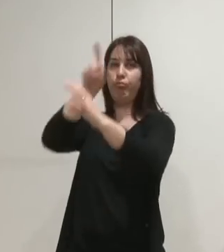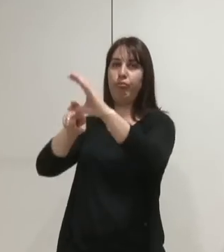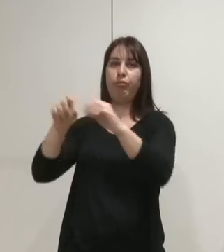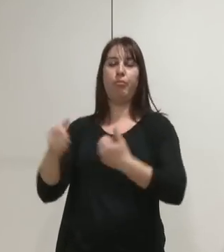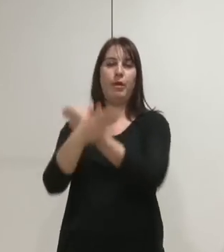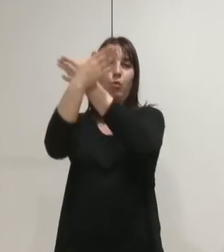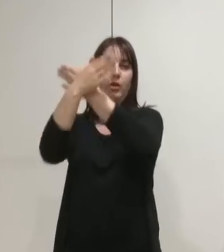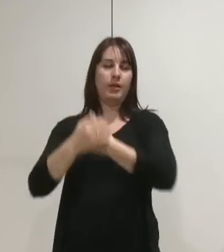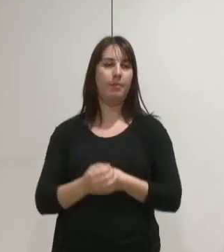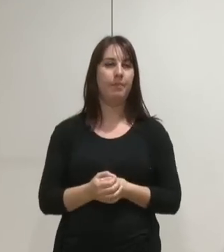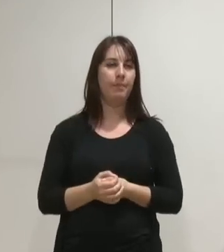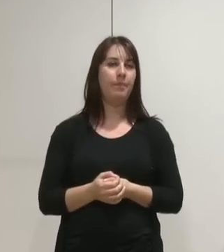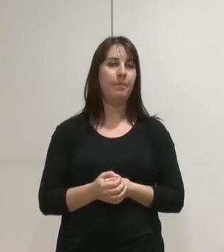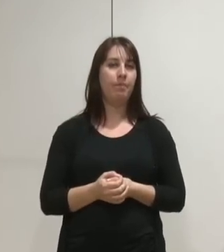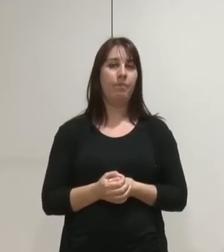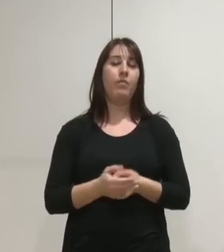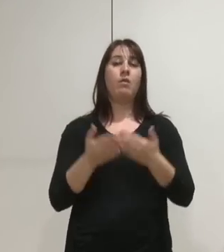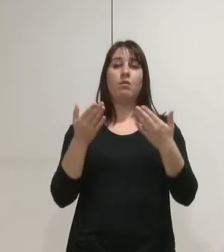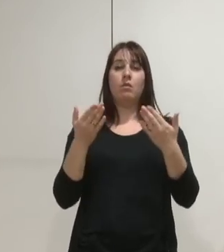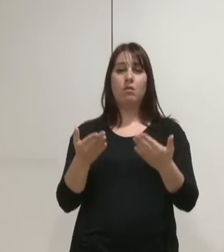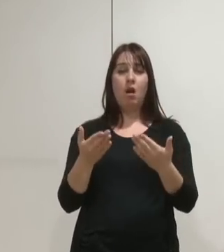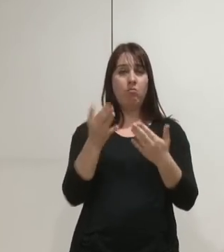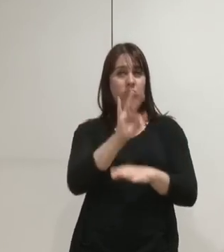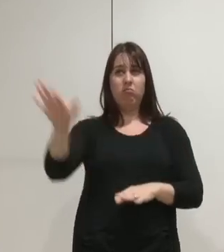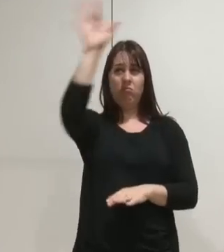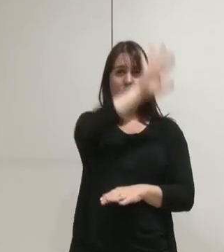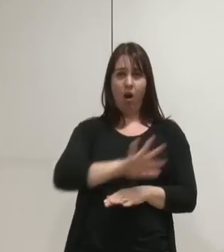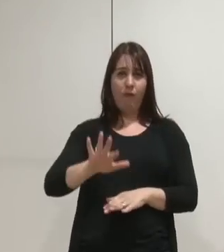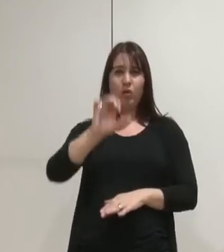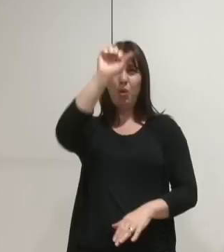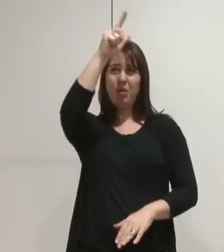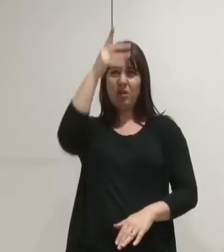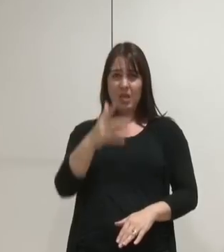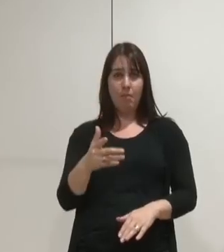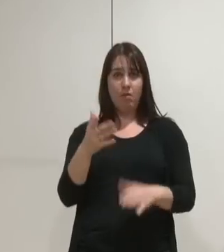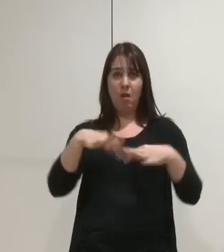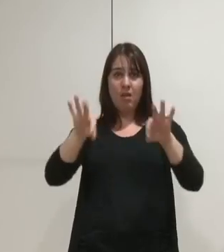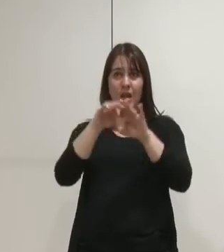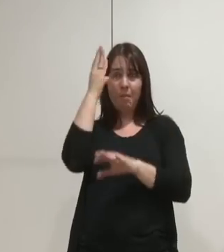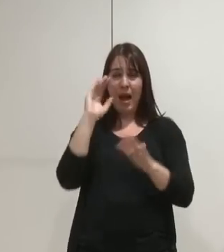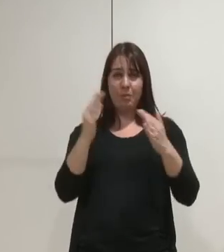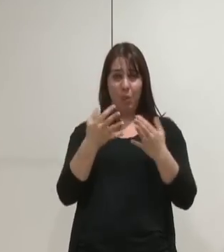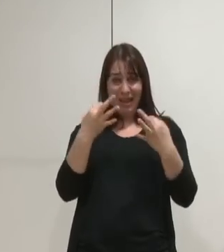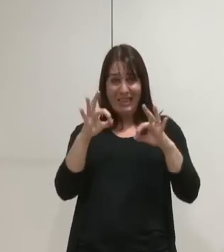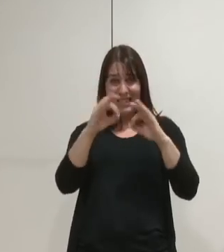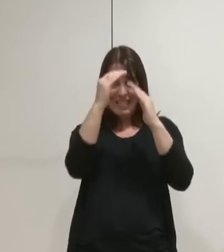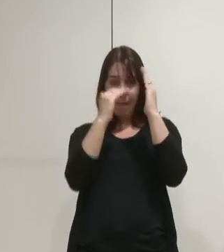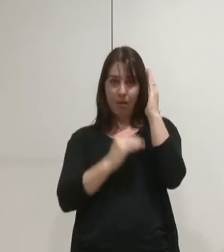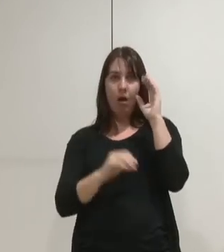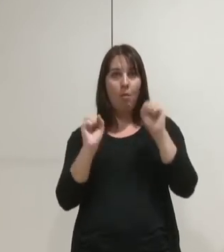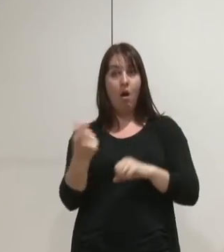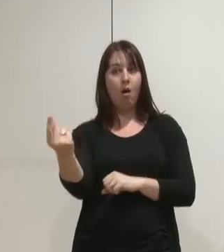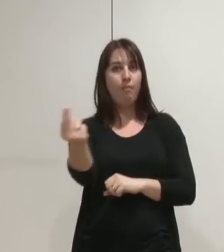alpexo est un des 10 plus grands équipements de ce type en France et la reprise de son exploitation intéresse d'ors et déjà des partenaires